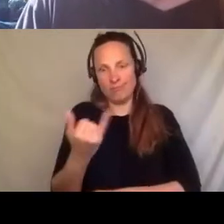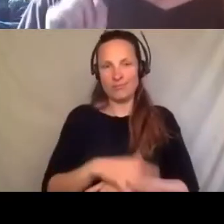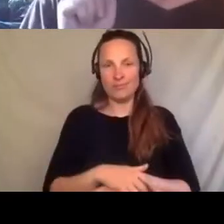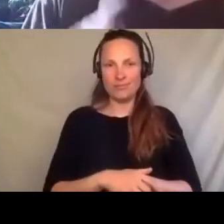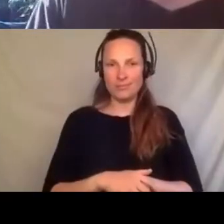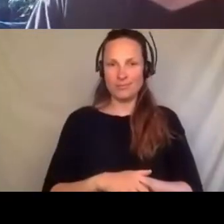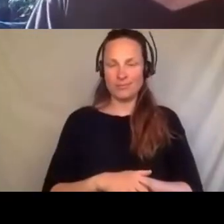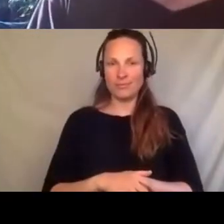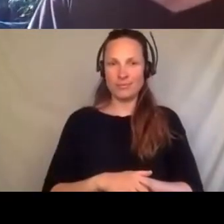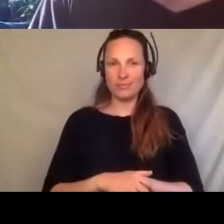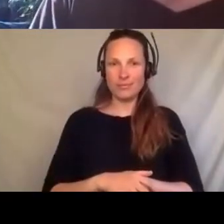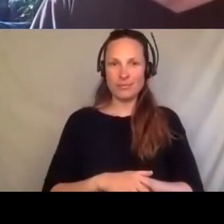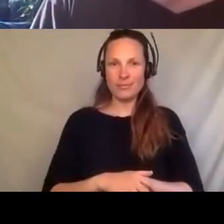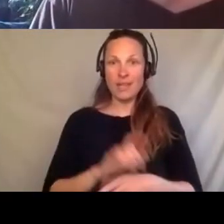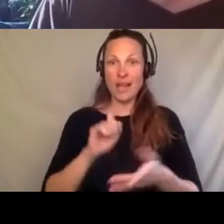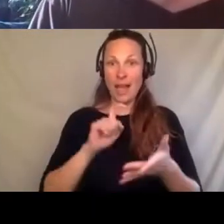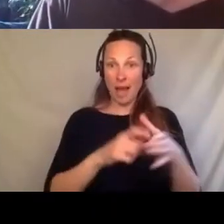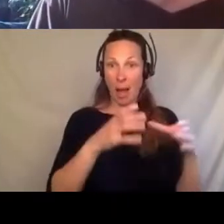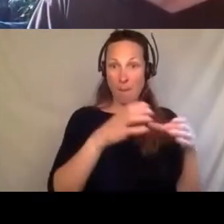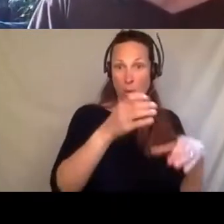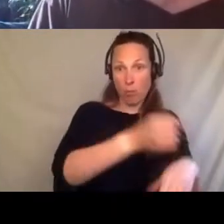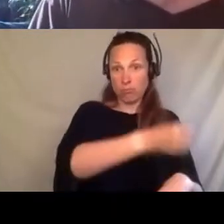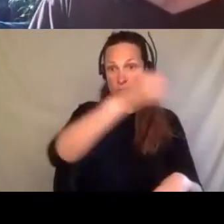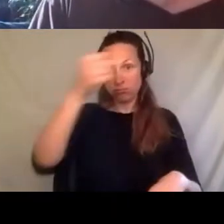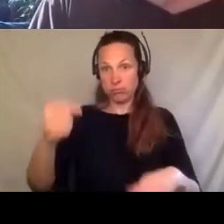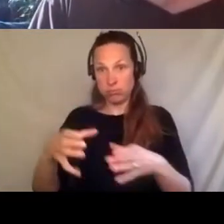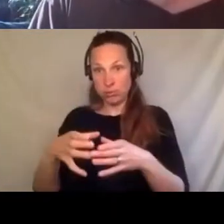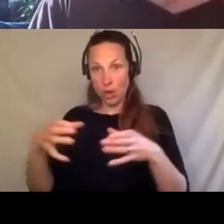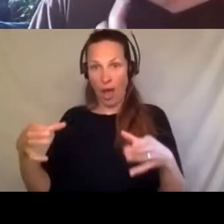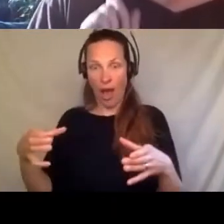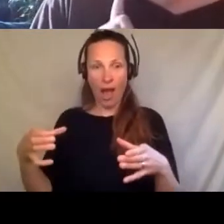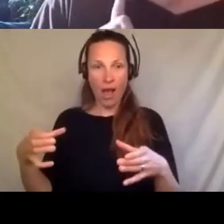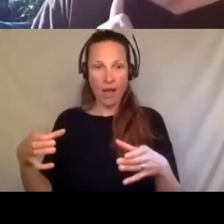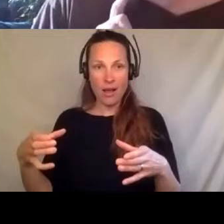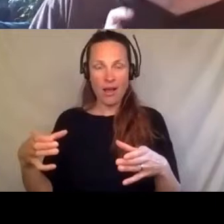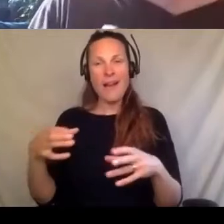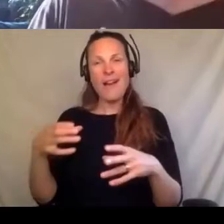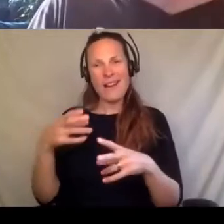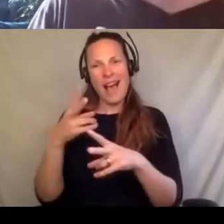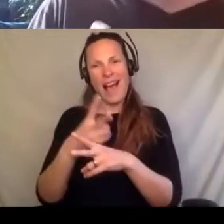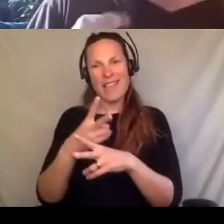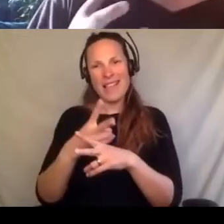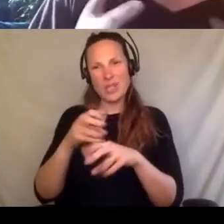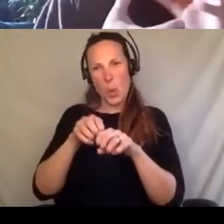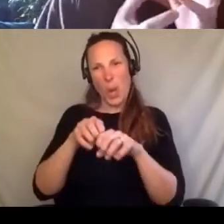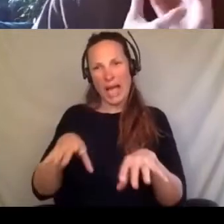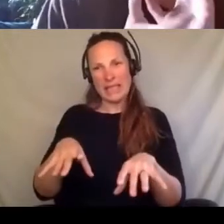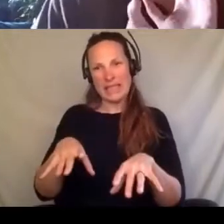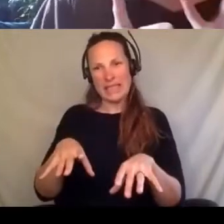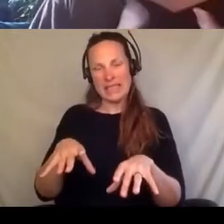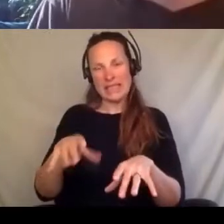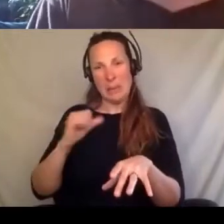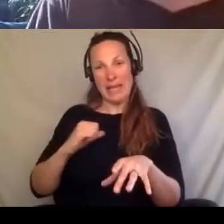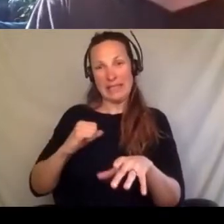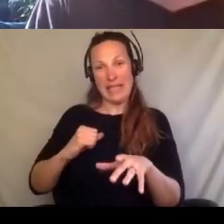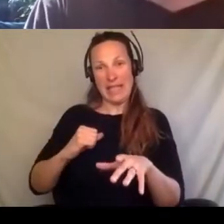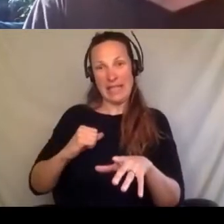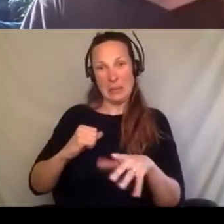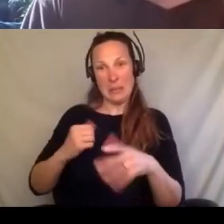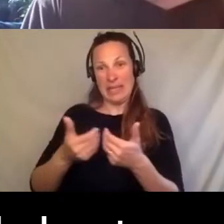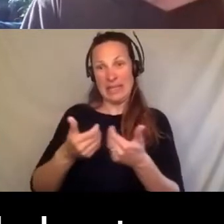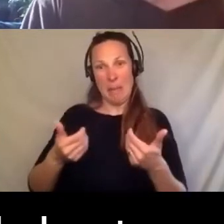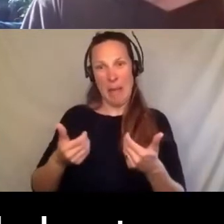Et lorsque vous rempotez, faites attention aux racines, donc gardez-les le plus ensemble